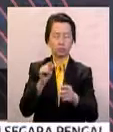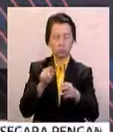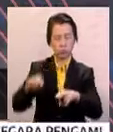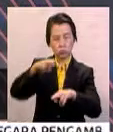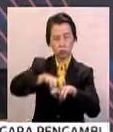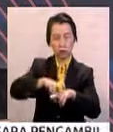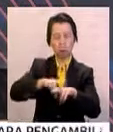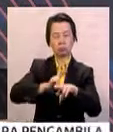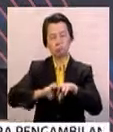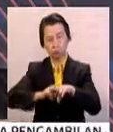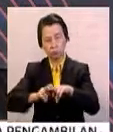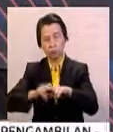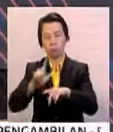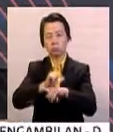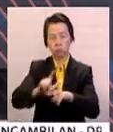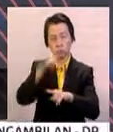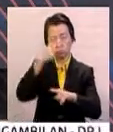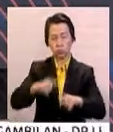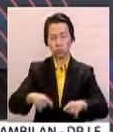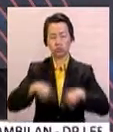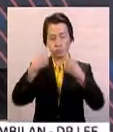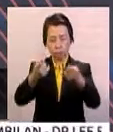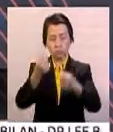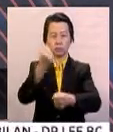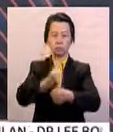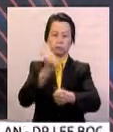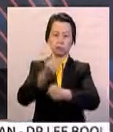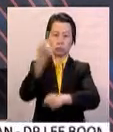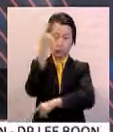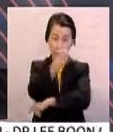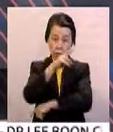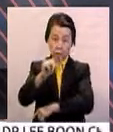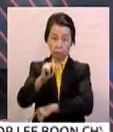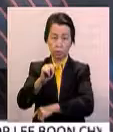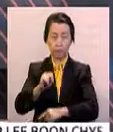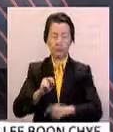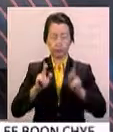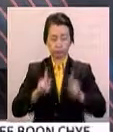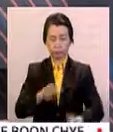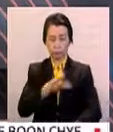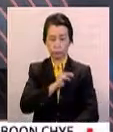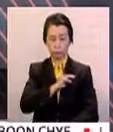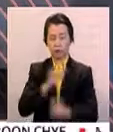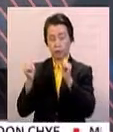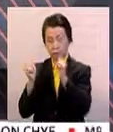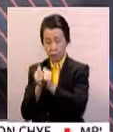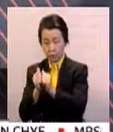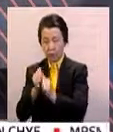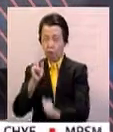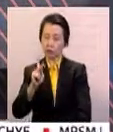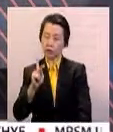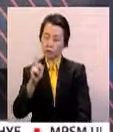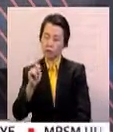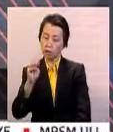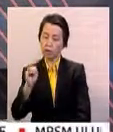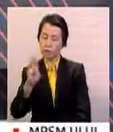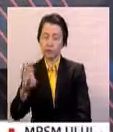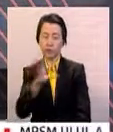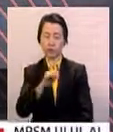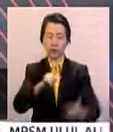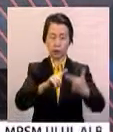dalam menjalani penghidupan seharian. Dan apabila pihak kementerian bersama-sama dengan KTMB dan